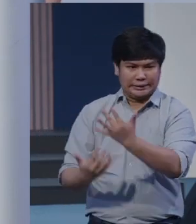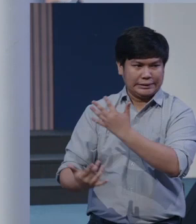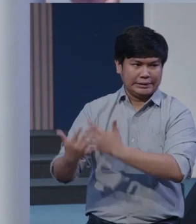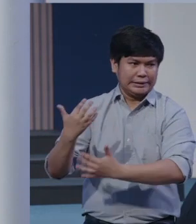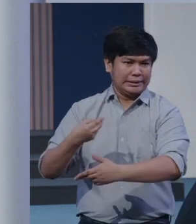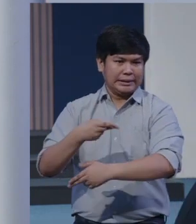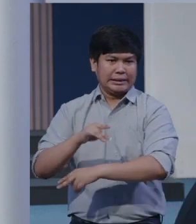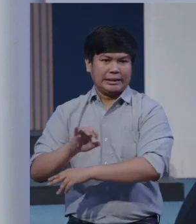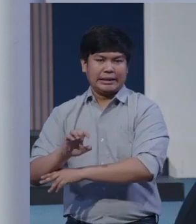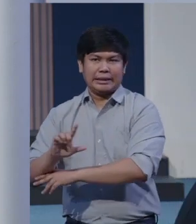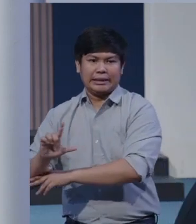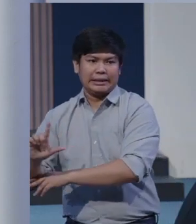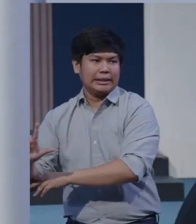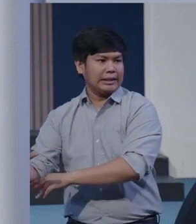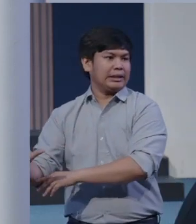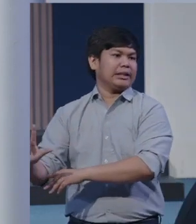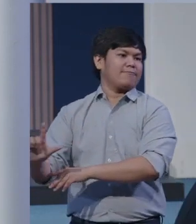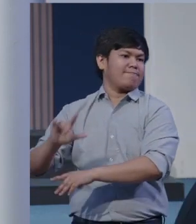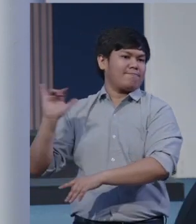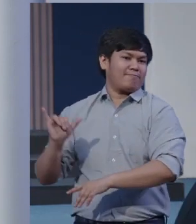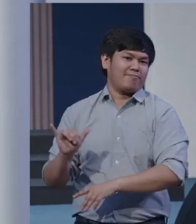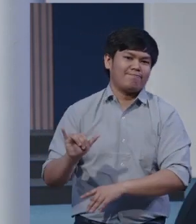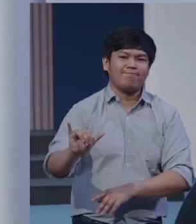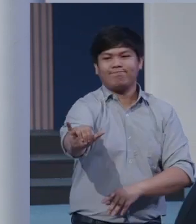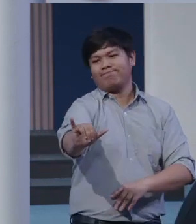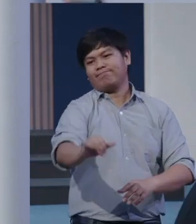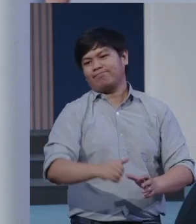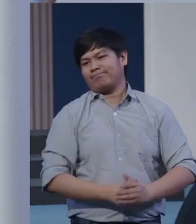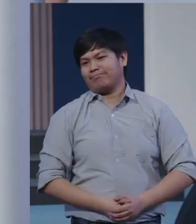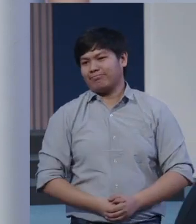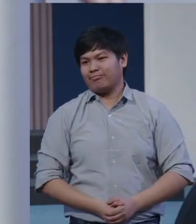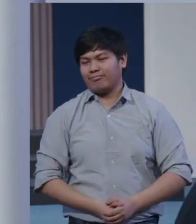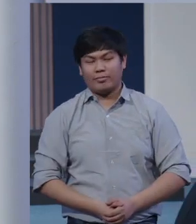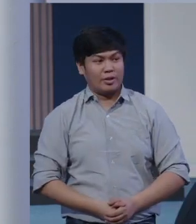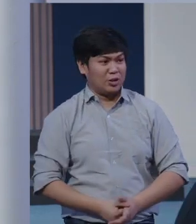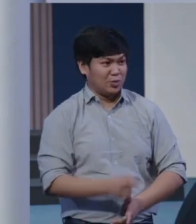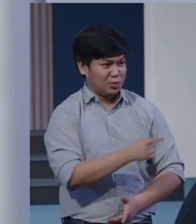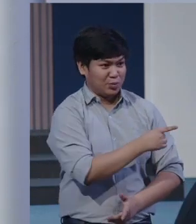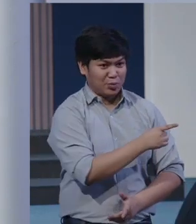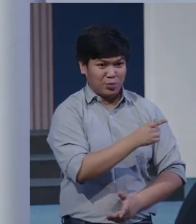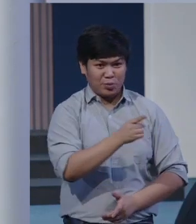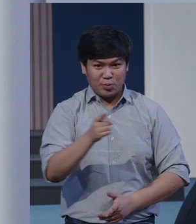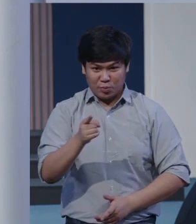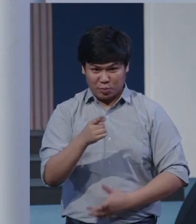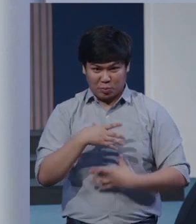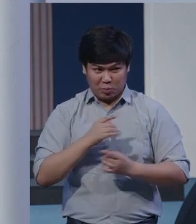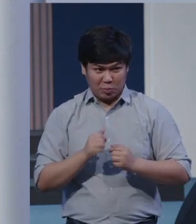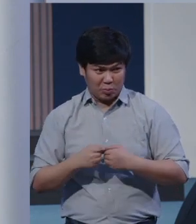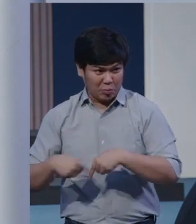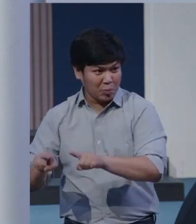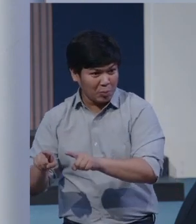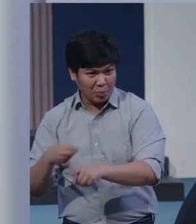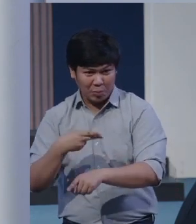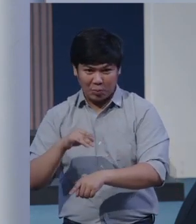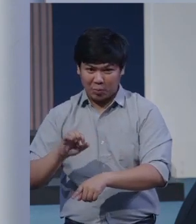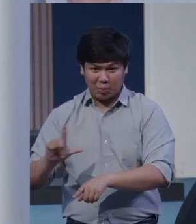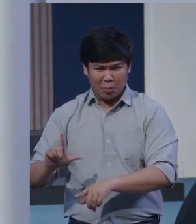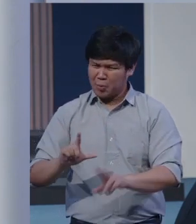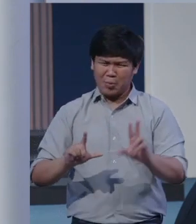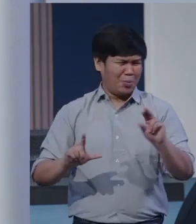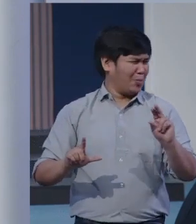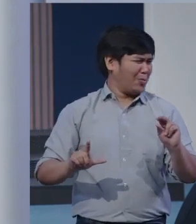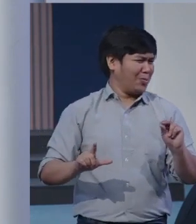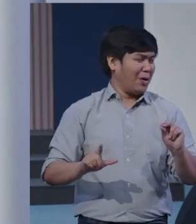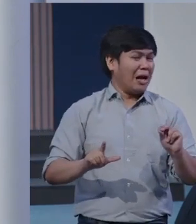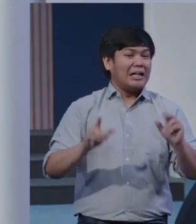sulfur which is the second death so mga kapatid Diyan po tayo niligtas ng panginoong Hesus pinagbayaran po